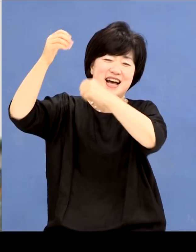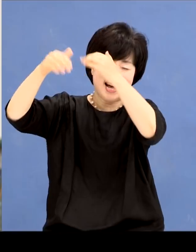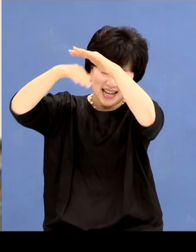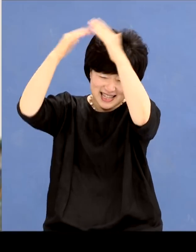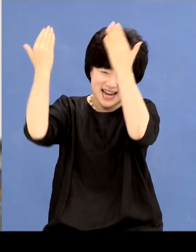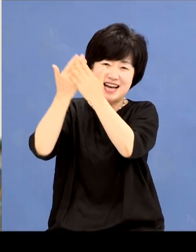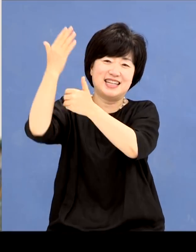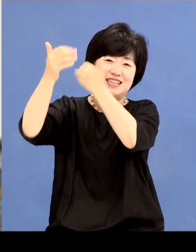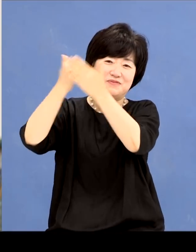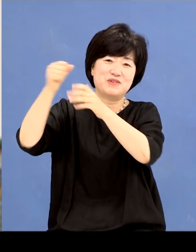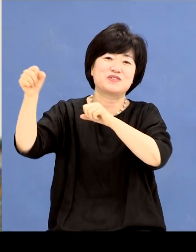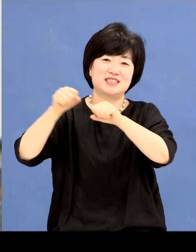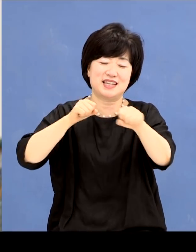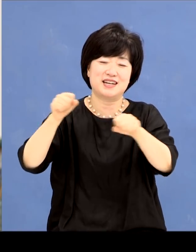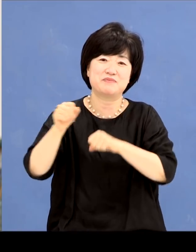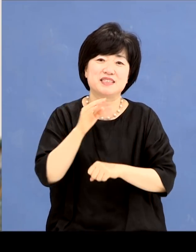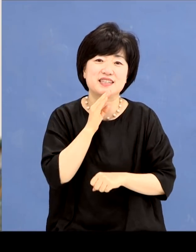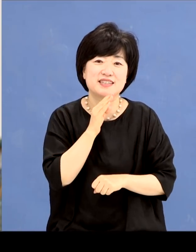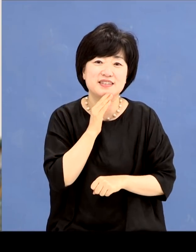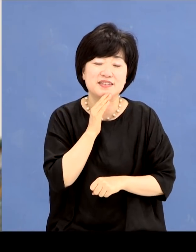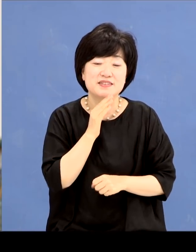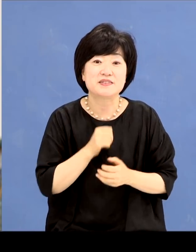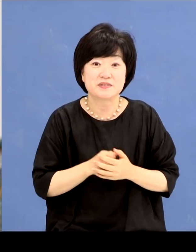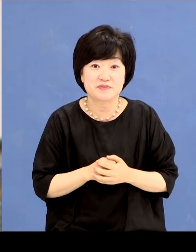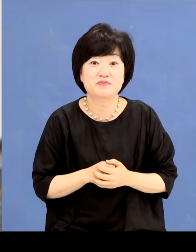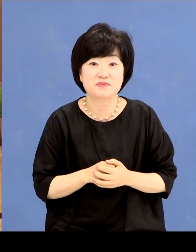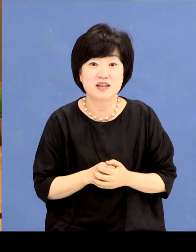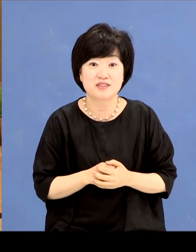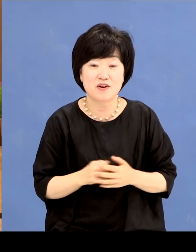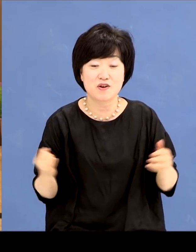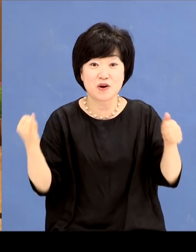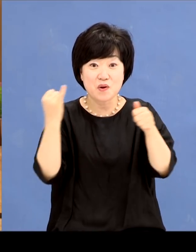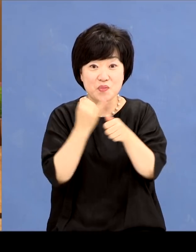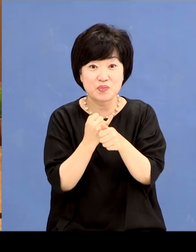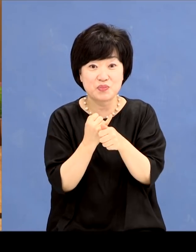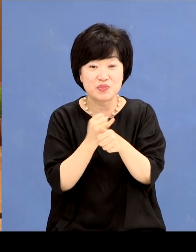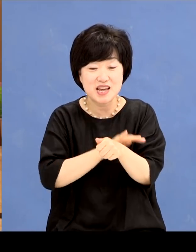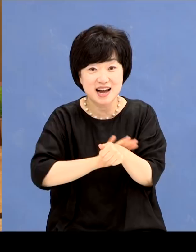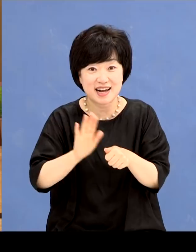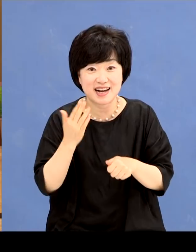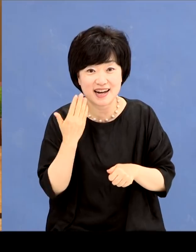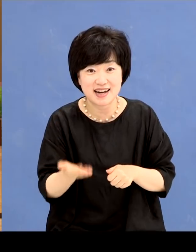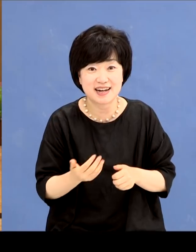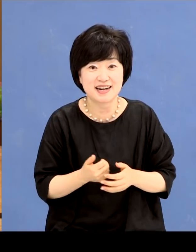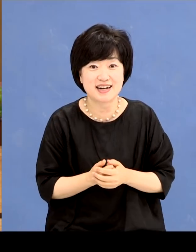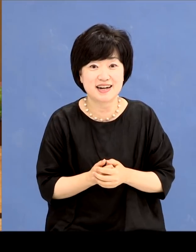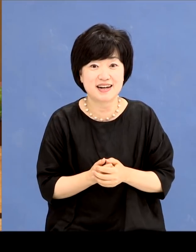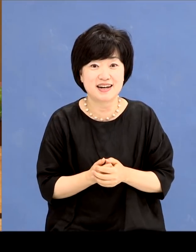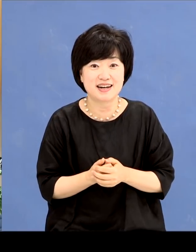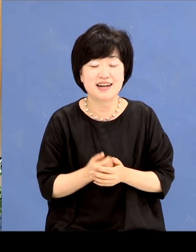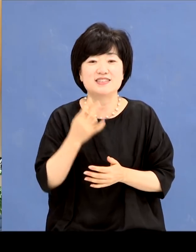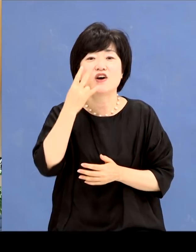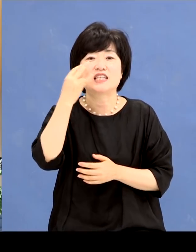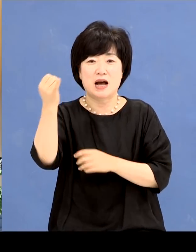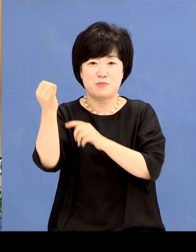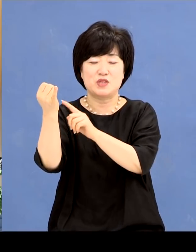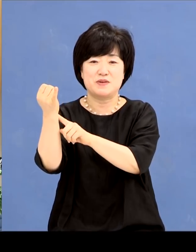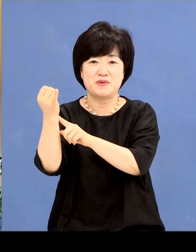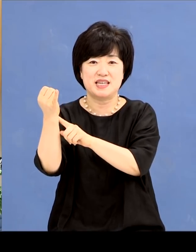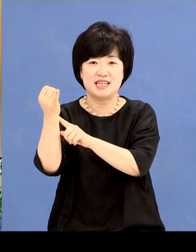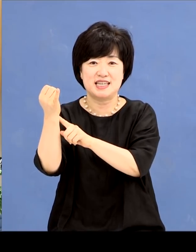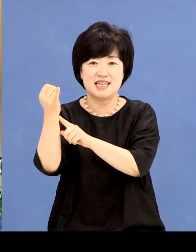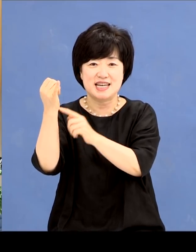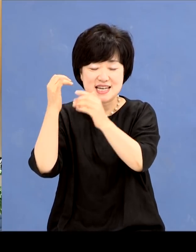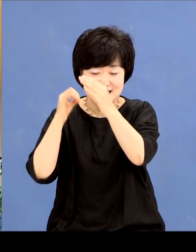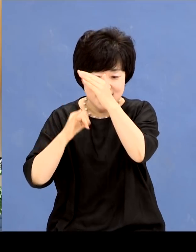네. 네. 전부 하나님이 하시는 네. 거예요. 아, 그래서 이제 그러면서 결혼까지 네. 순탄대로로 그러면서 장모님이 이제 해 뜨기를